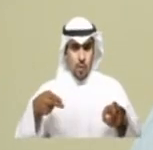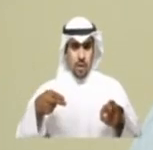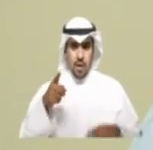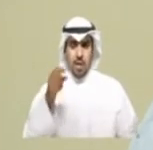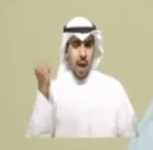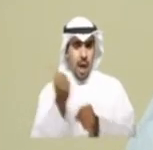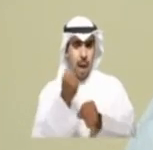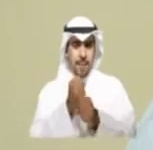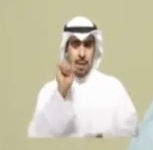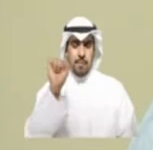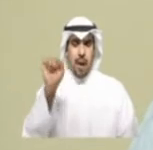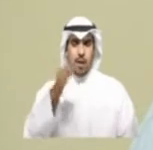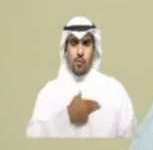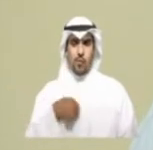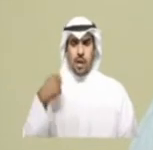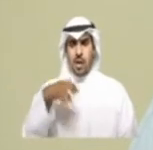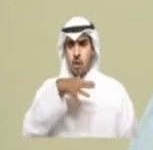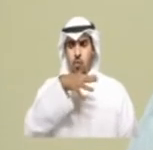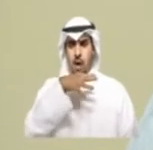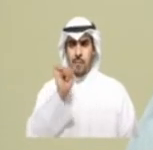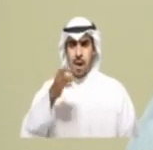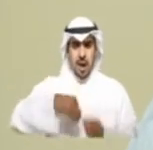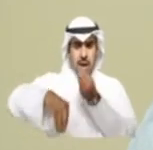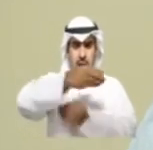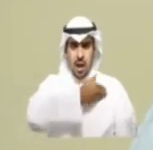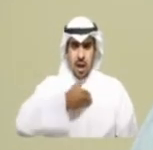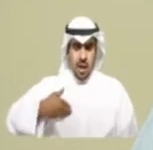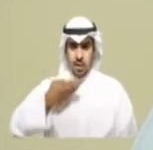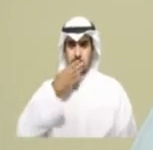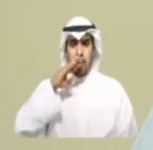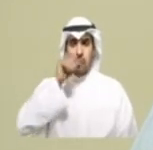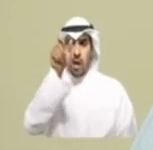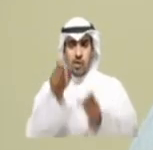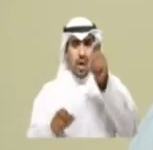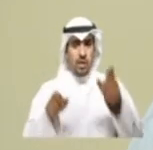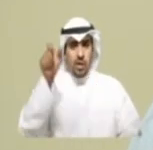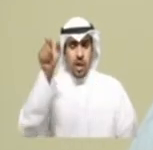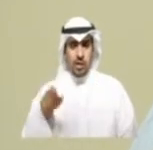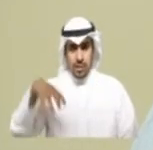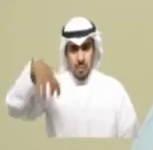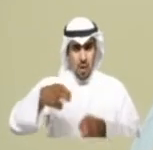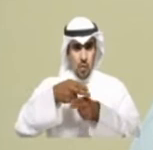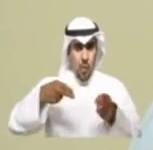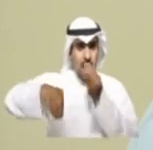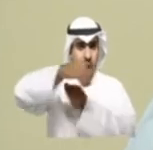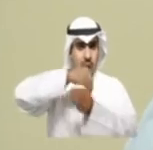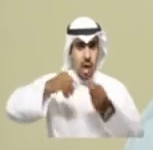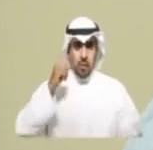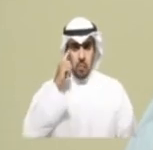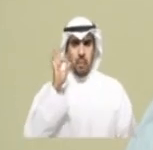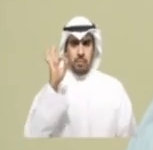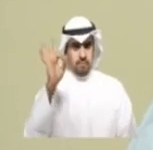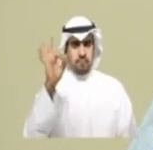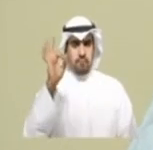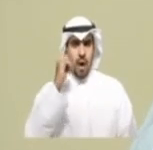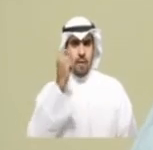وكوادر بعثة الحج الكويتية وأيضا أصحاب الحملات وأيضا حجاجنا على وعي تام، فتناغمت جميع هذه الجهود وكان